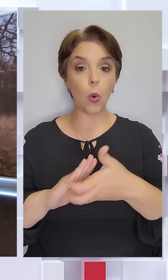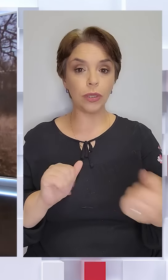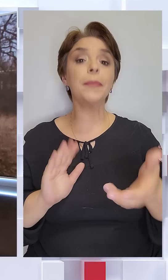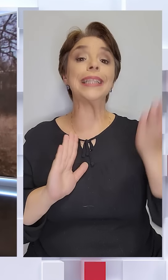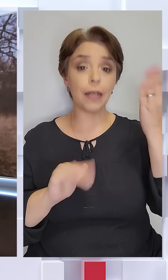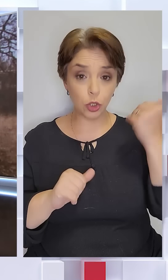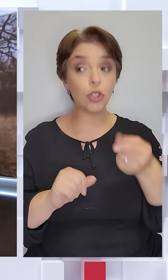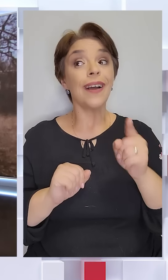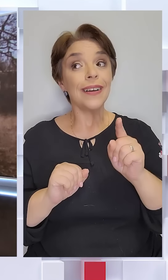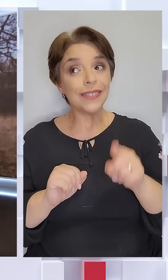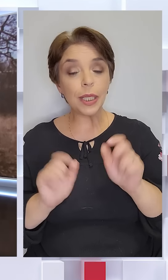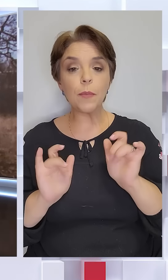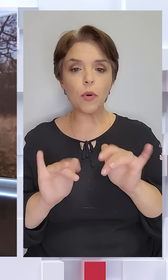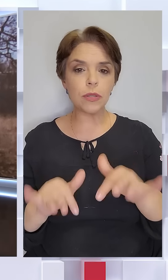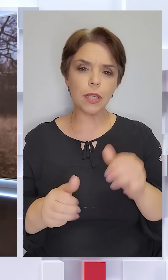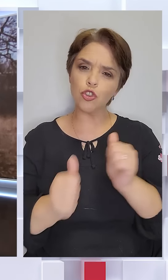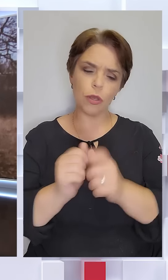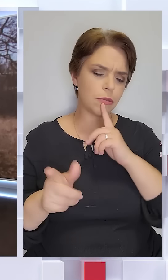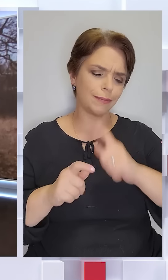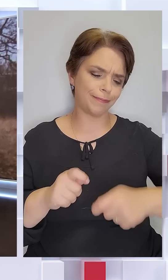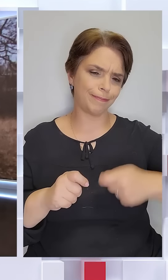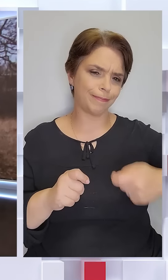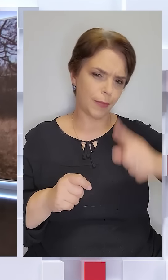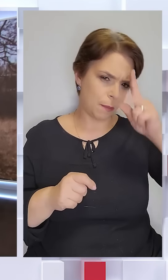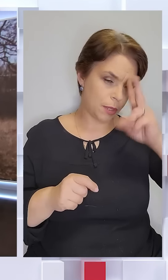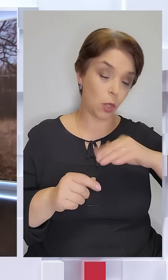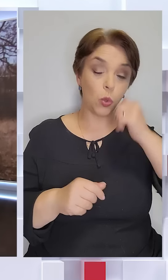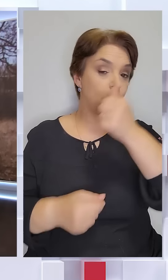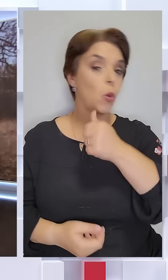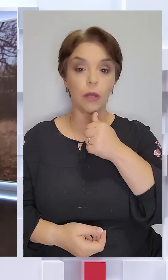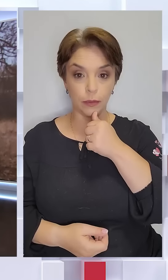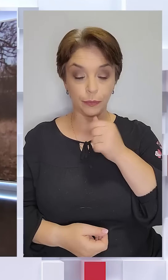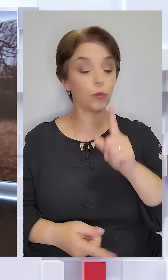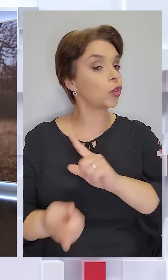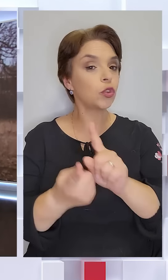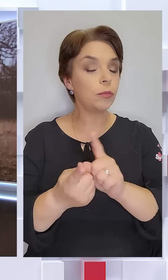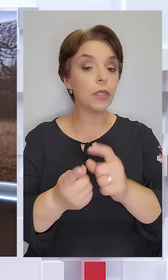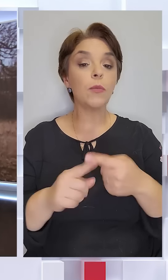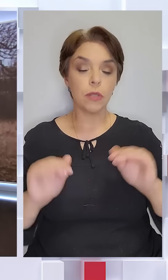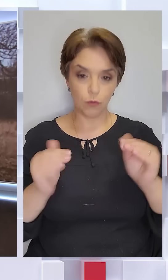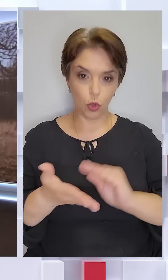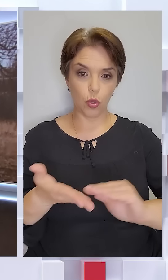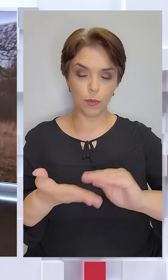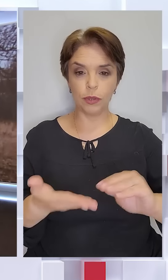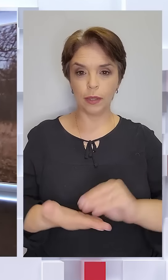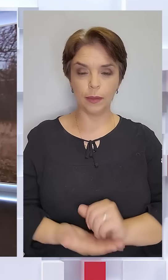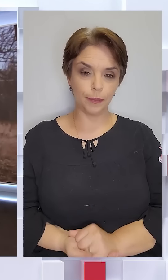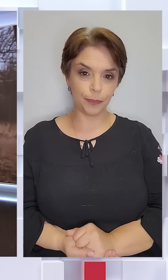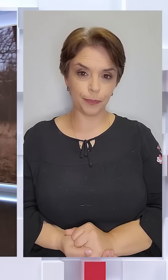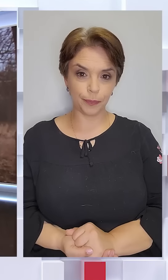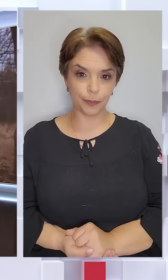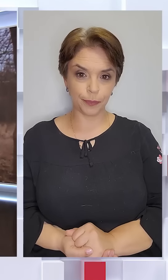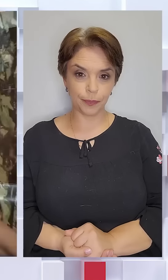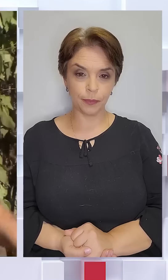і раніше. Втім, процес нерідко затягувався на місяці, а то й на роки. Що зміниться, про це в сюжеті кореспондента ТСН Олександра